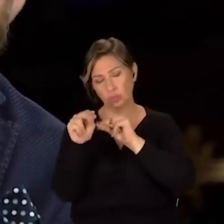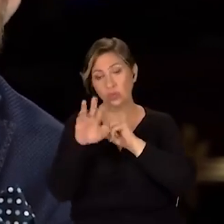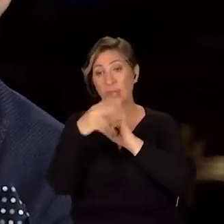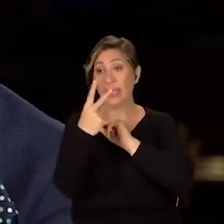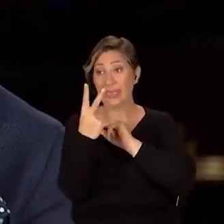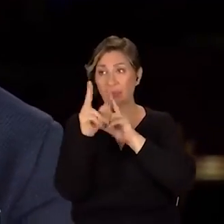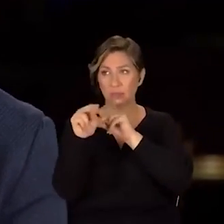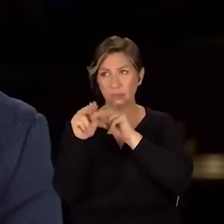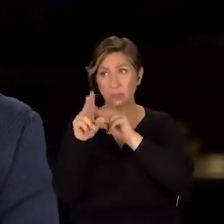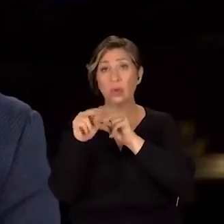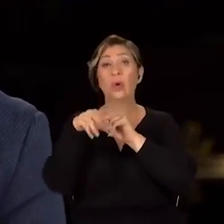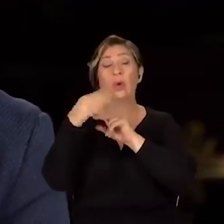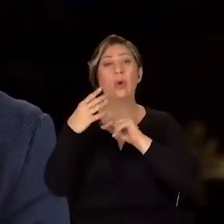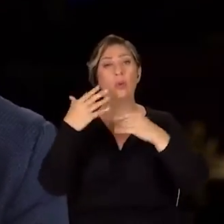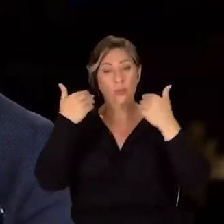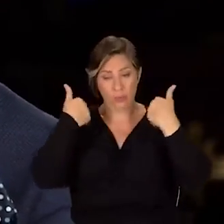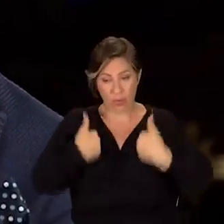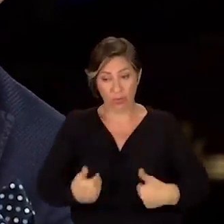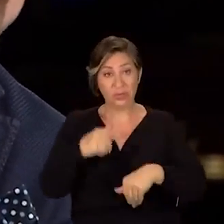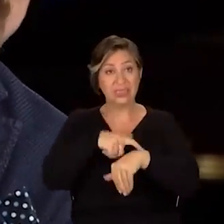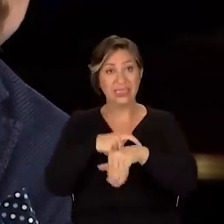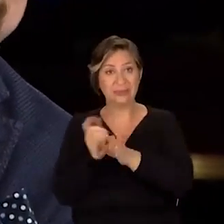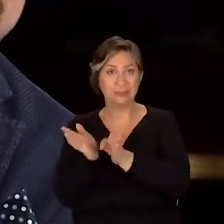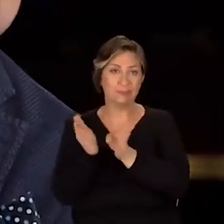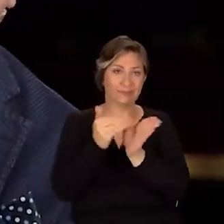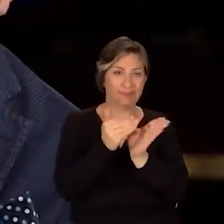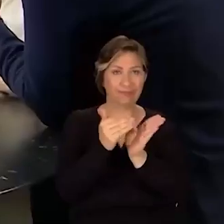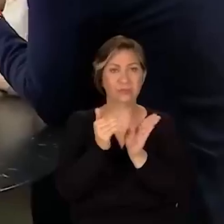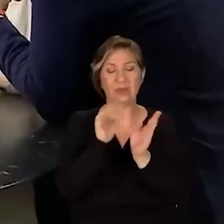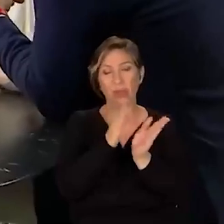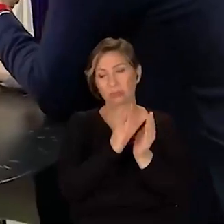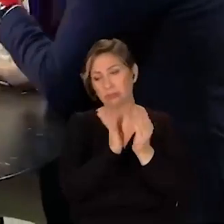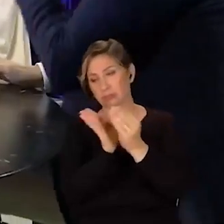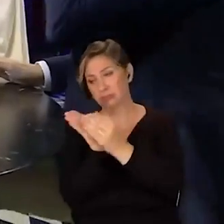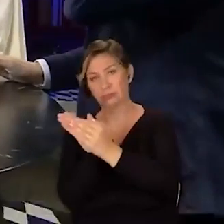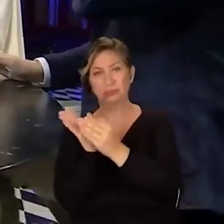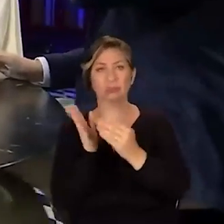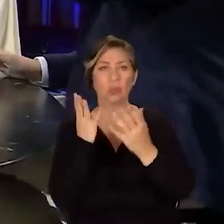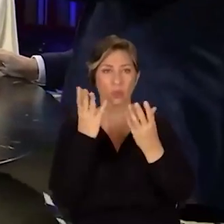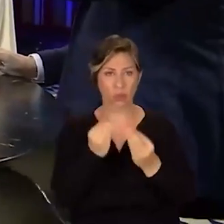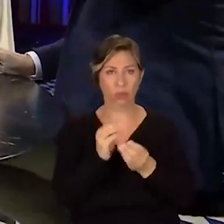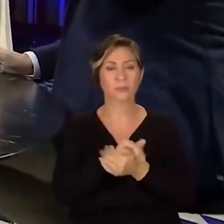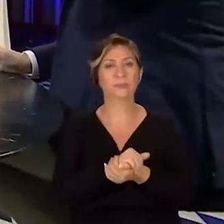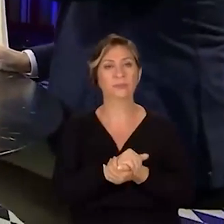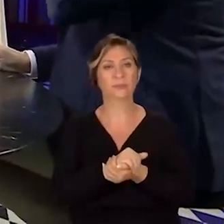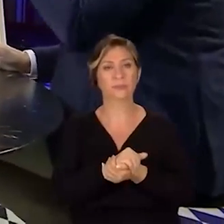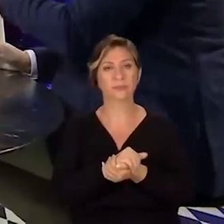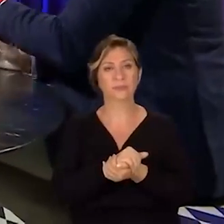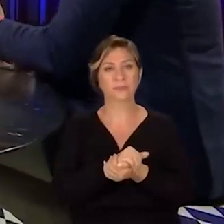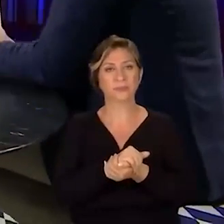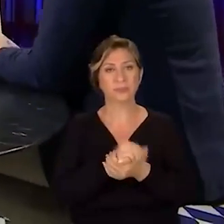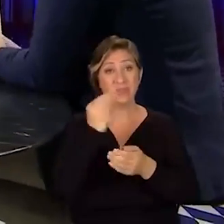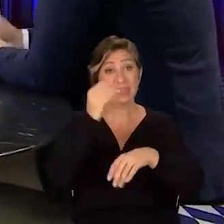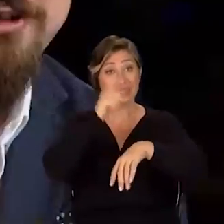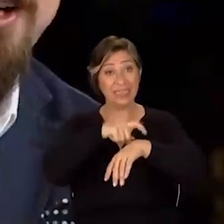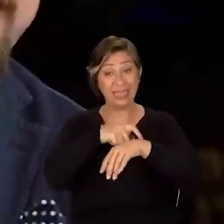2'ye taşıyın, bir hafta öyle uyuyun. O da biyolojik saatin evet. sapmasıyla alakalı. Öne doğru, forward yapmak Aynen, lazım. Aynen, forward yapmak. İyi saatler lazım. Geriye alınmaz diye de bir